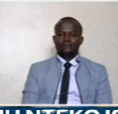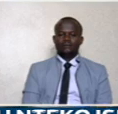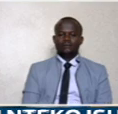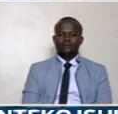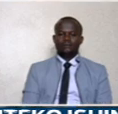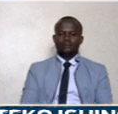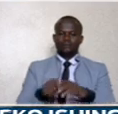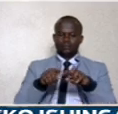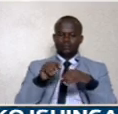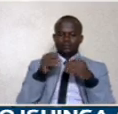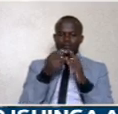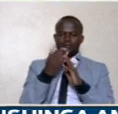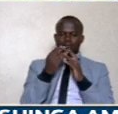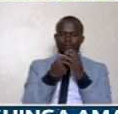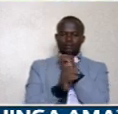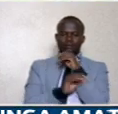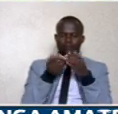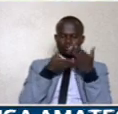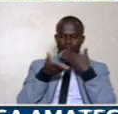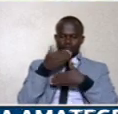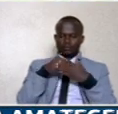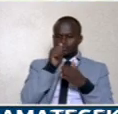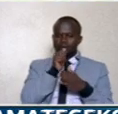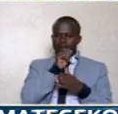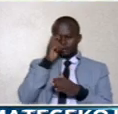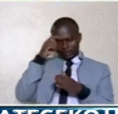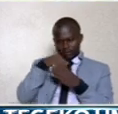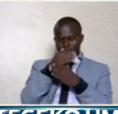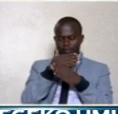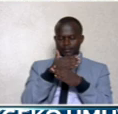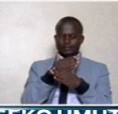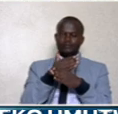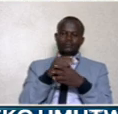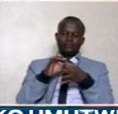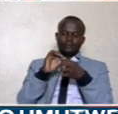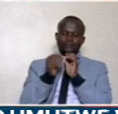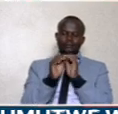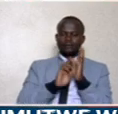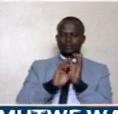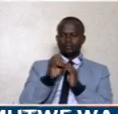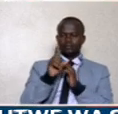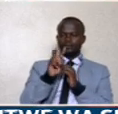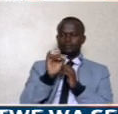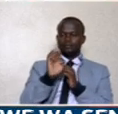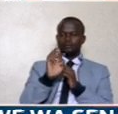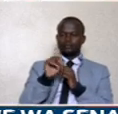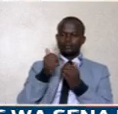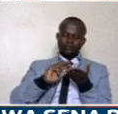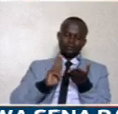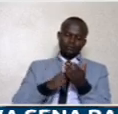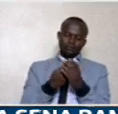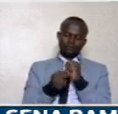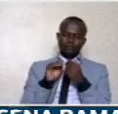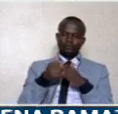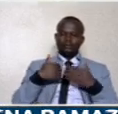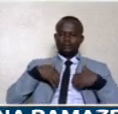Ashingiye ku mwuka wari uri hagati y'impande zombi muri ibi biganiro, umunyamabanga wa Leta muri Minisiteri y'Ububanyi n'Amahanga n'Ubutwererane Ambasaderi Olivier Nduhungirehe yemeje ko impande zombi